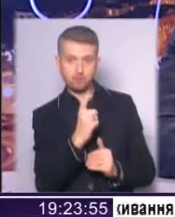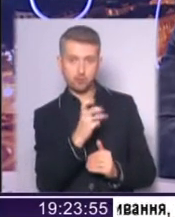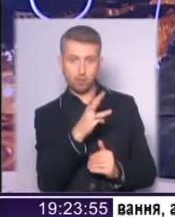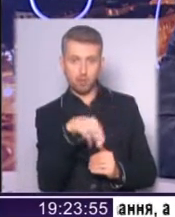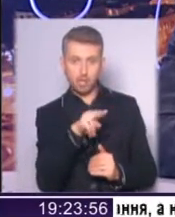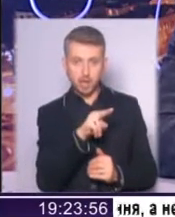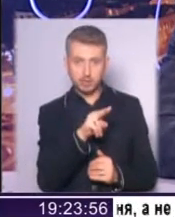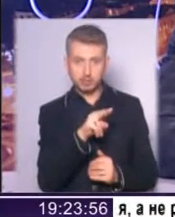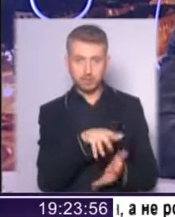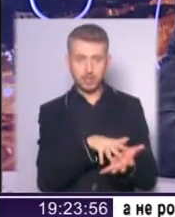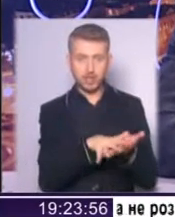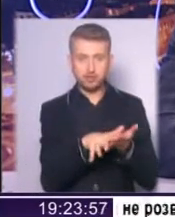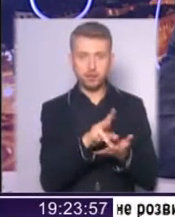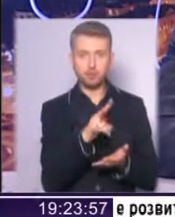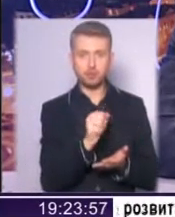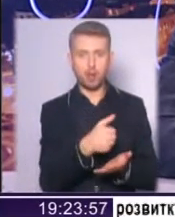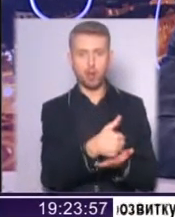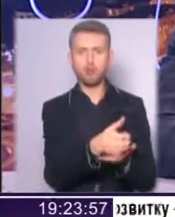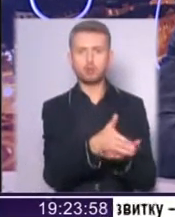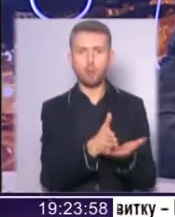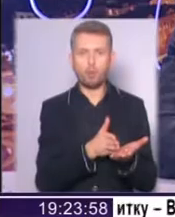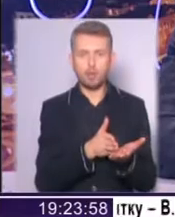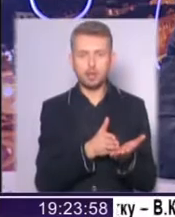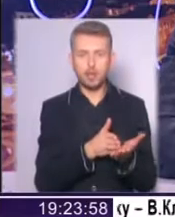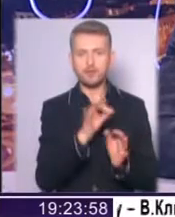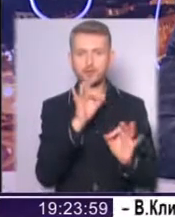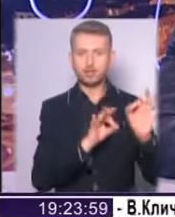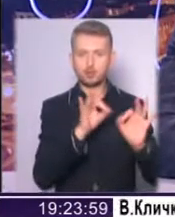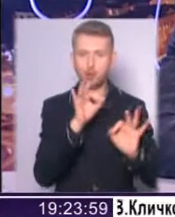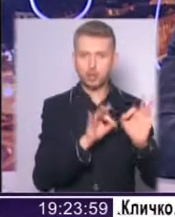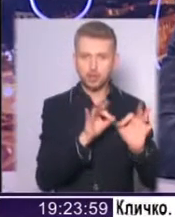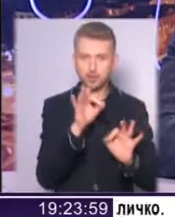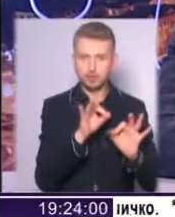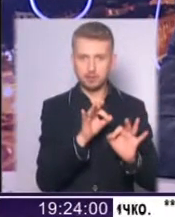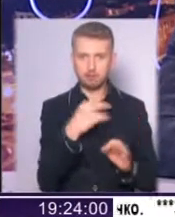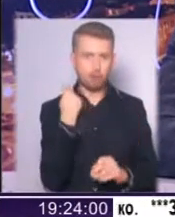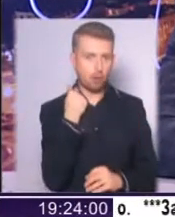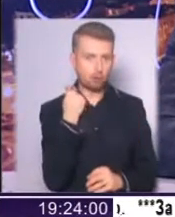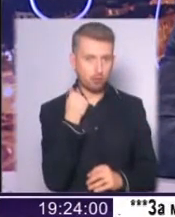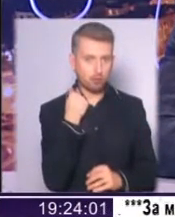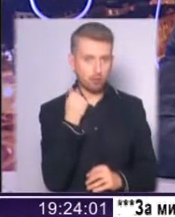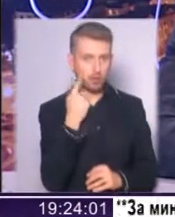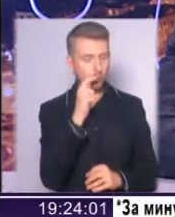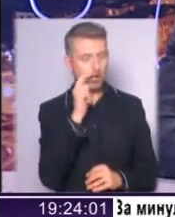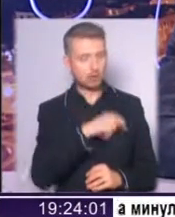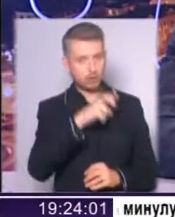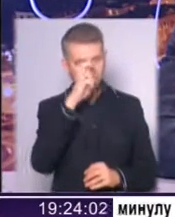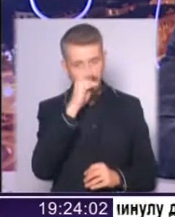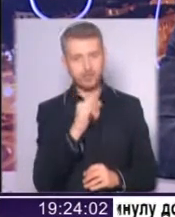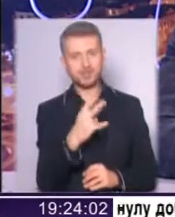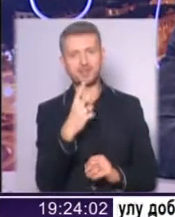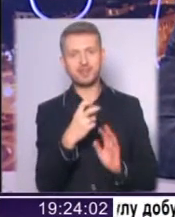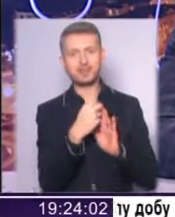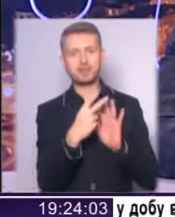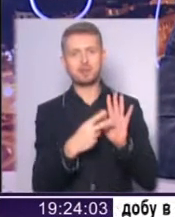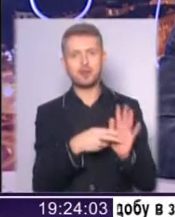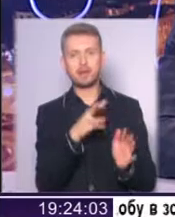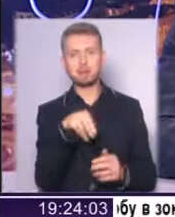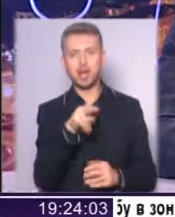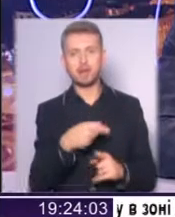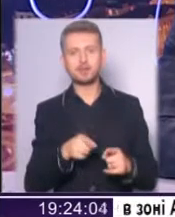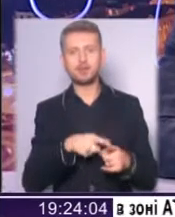684,5 мільярда. Тобто 92 мільярда – це дірка офіційно в бюджеті закладена вже на цей рік. Читаємо далі і